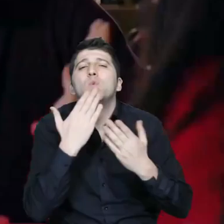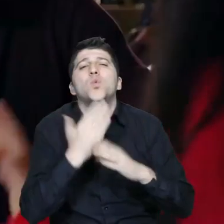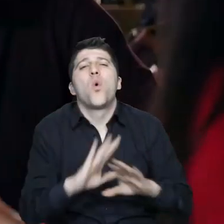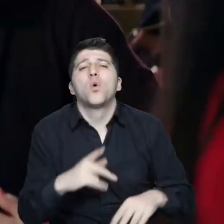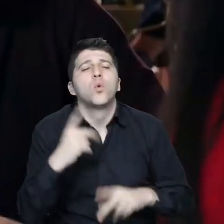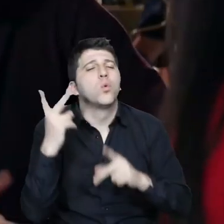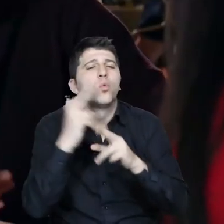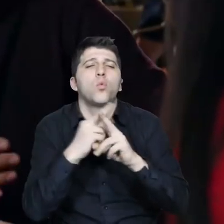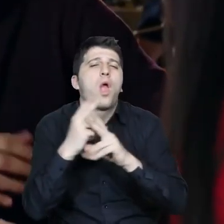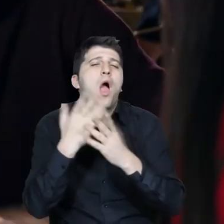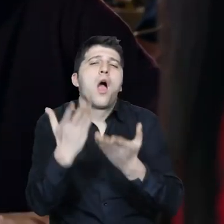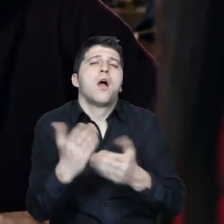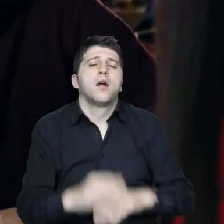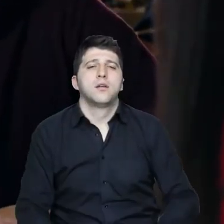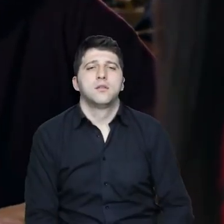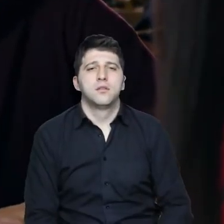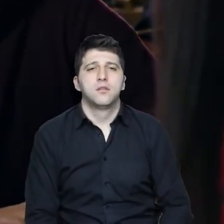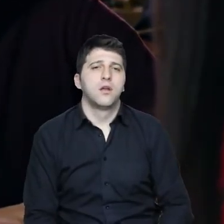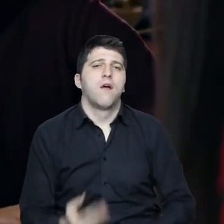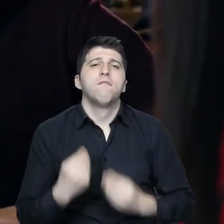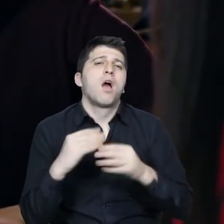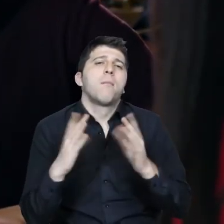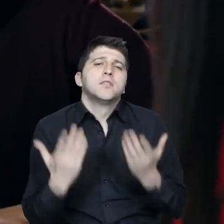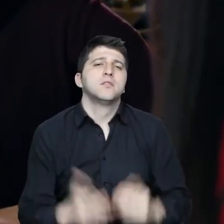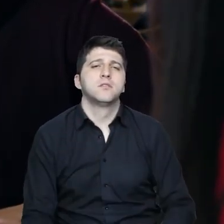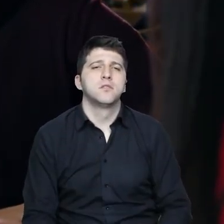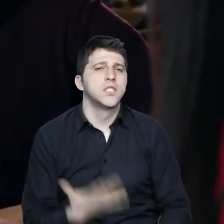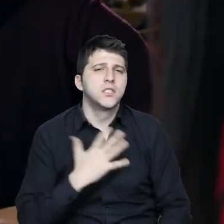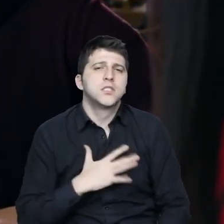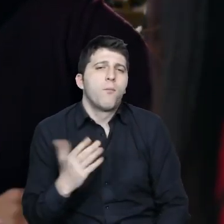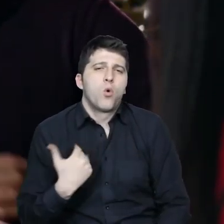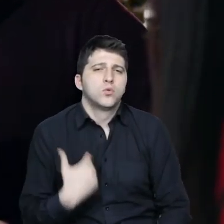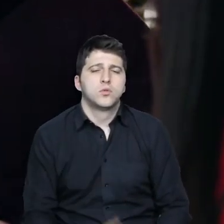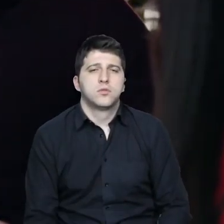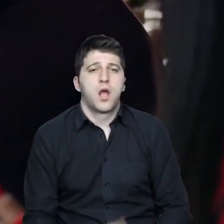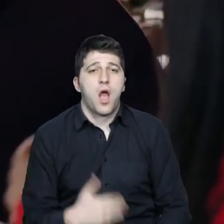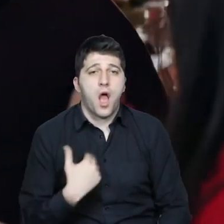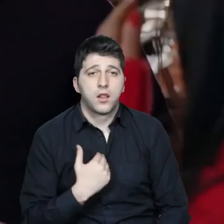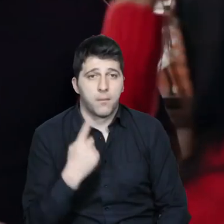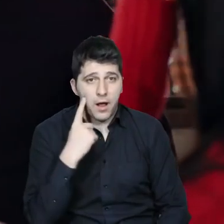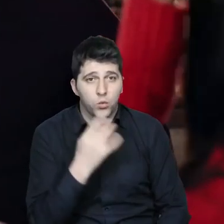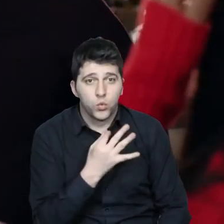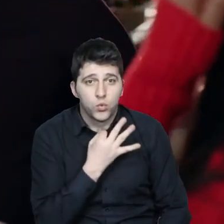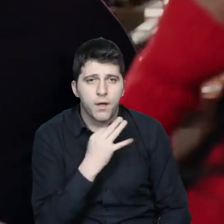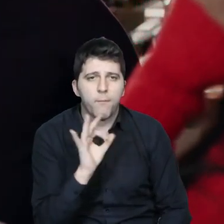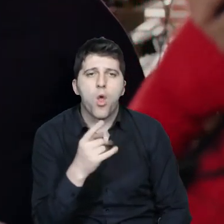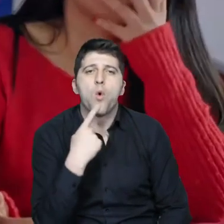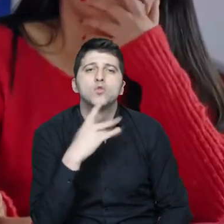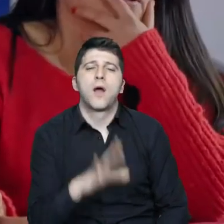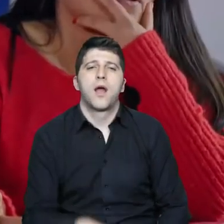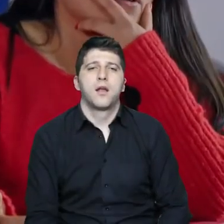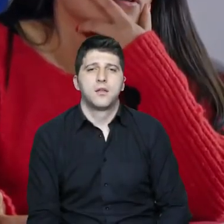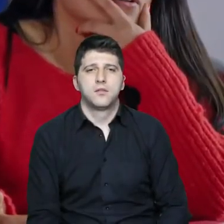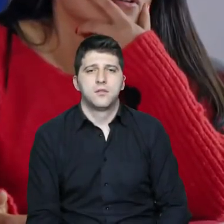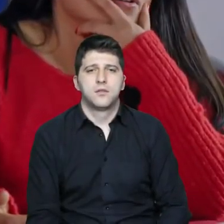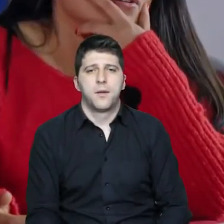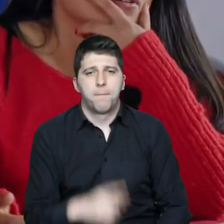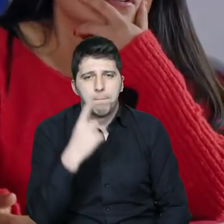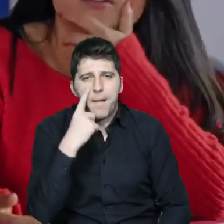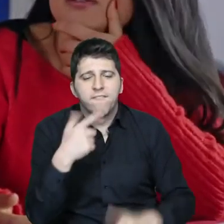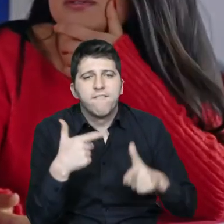Yani rüyalarda geziyorsun ya. Aman vermesin zaten. İsteyen kim? Anne bak lütfen rica ediyorum böyle konuşma.